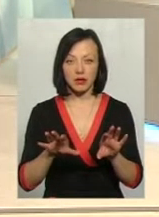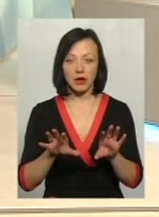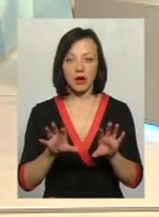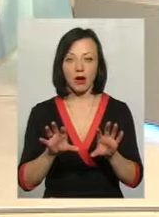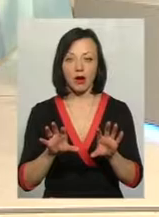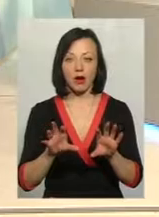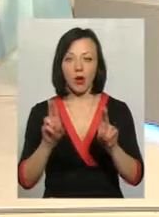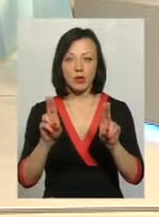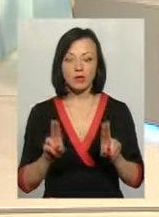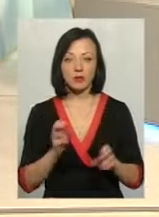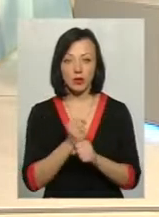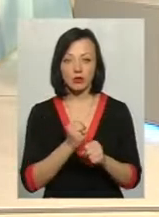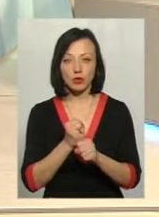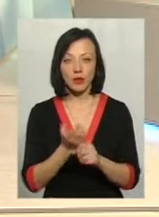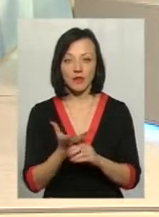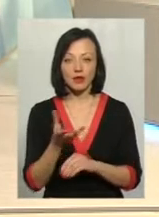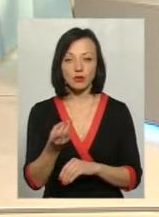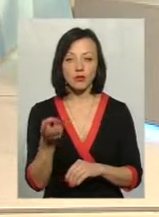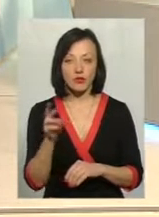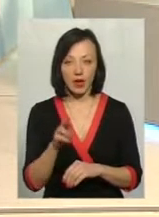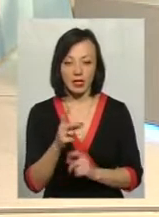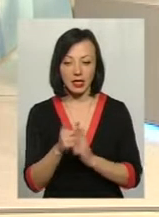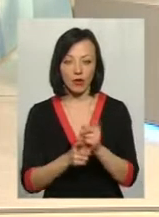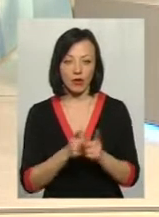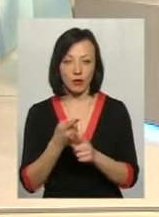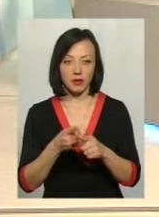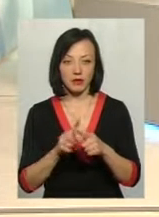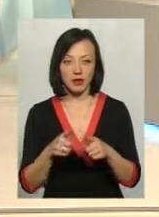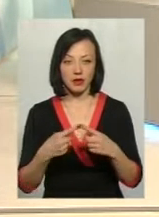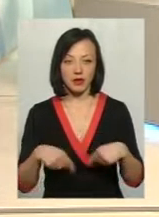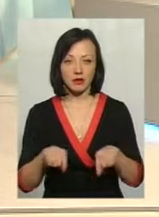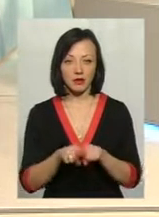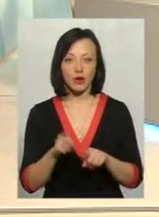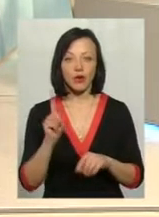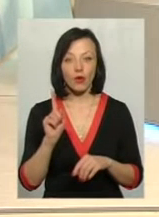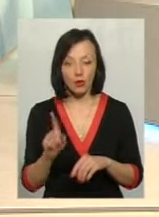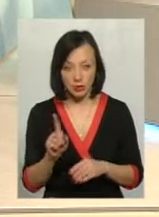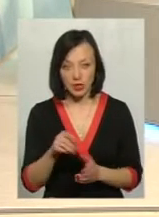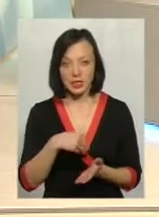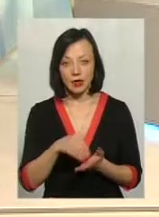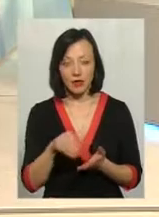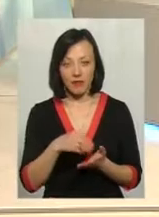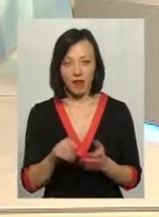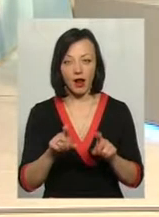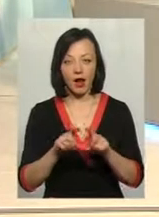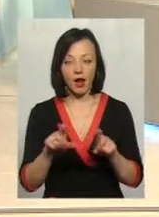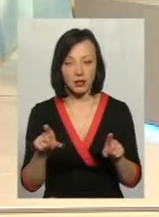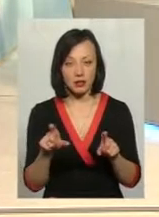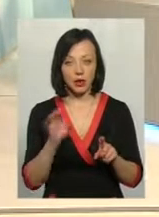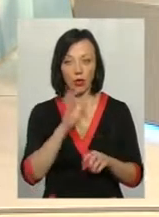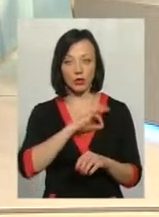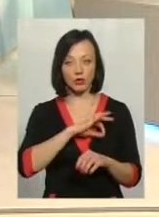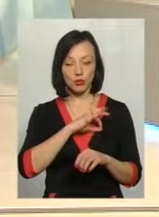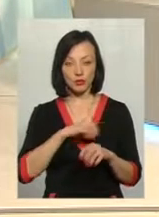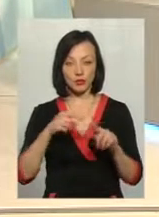розробки фінансування і реформи в цій галузі. Отже, закупівельна агенція,